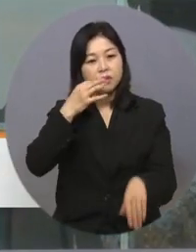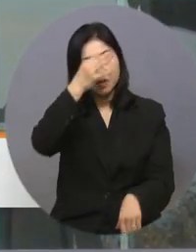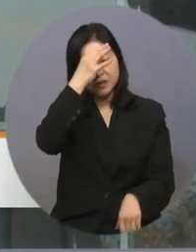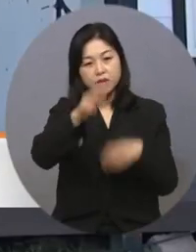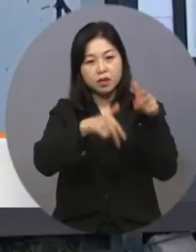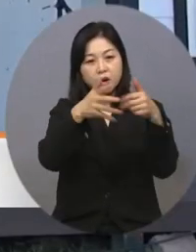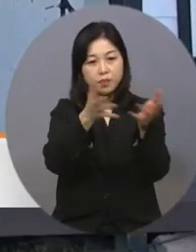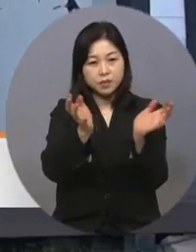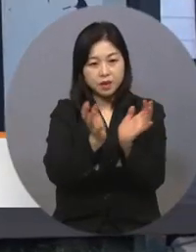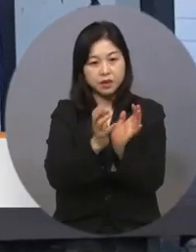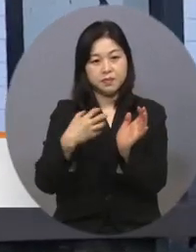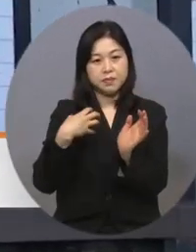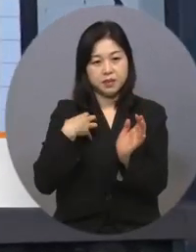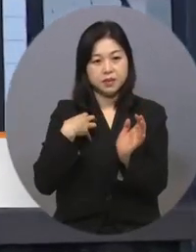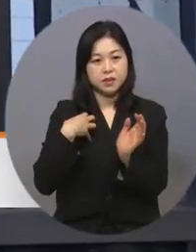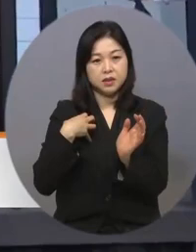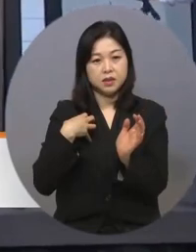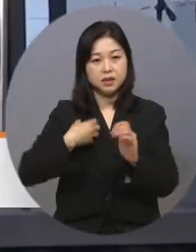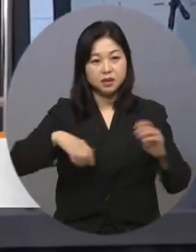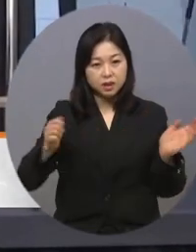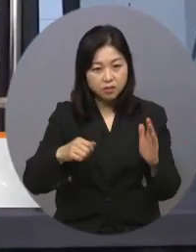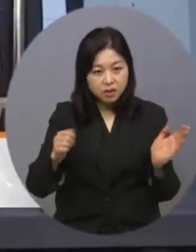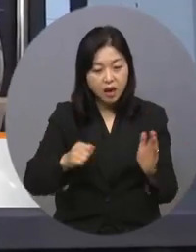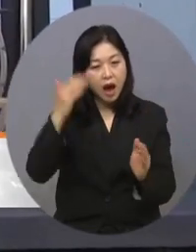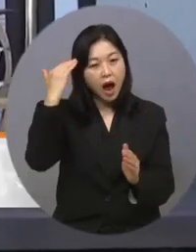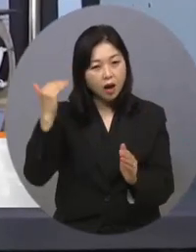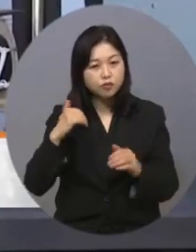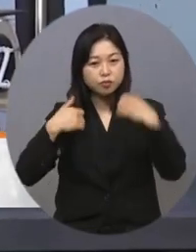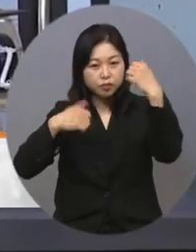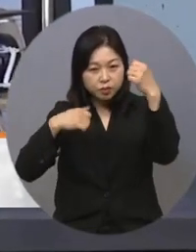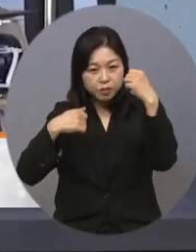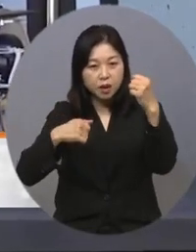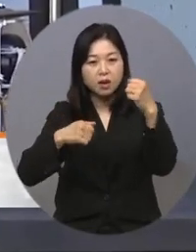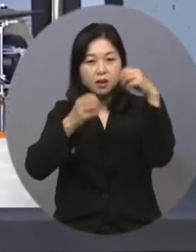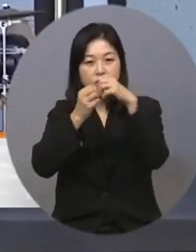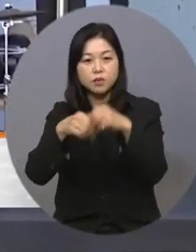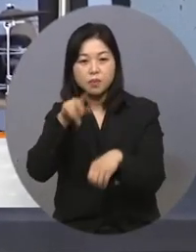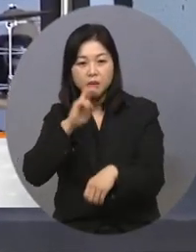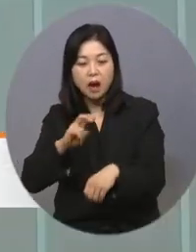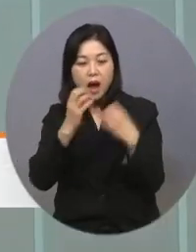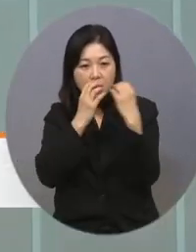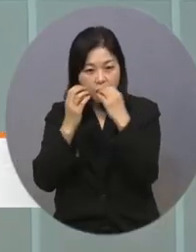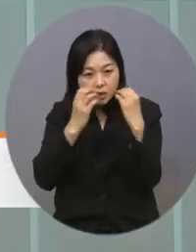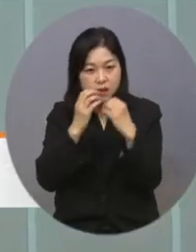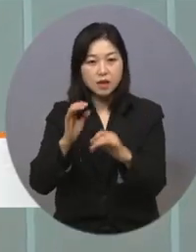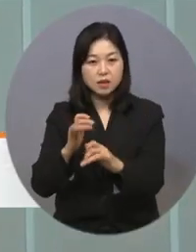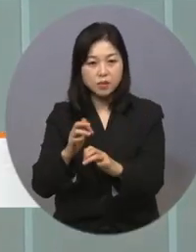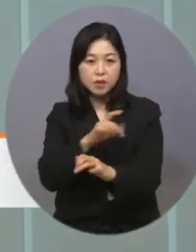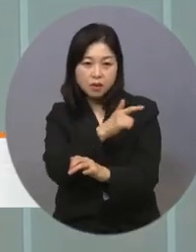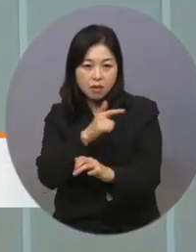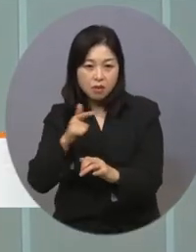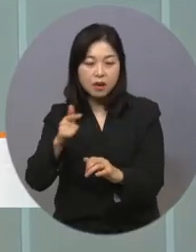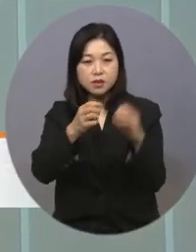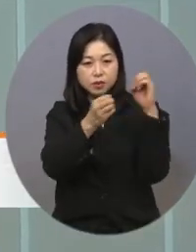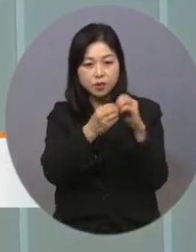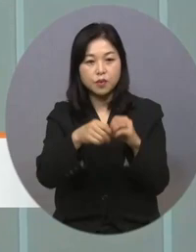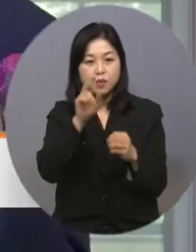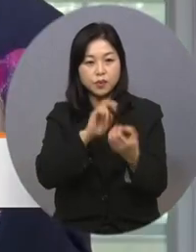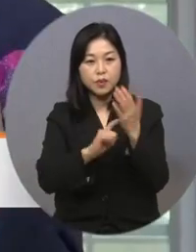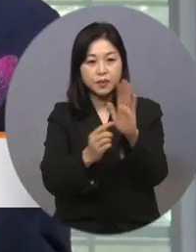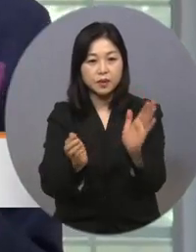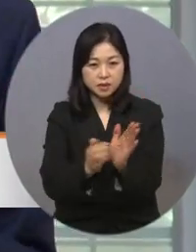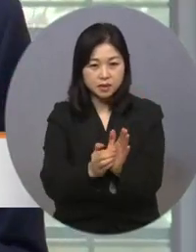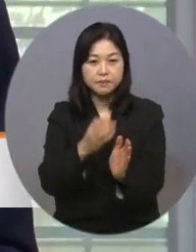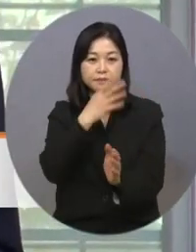축제는 장구 난타 한국 무용 민요 하모니카 색소폰 등 다양한 전통 공연과 함께 하였으며